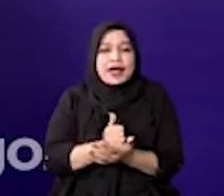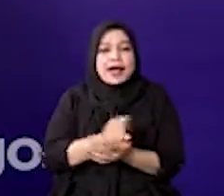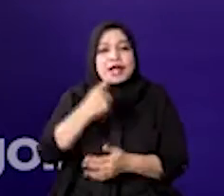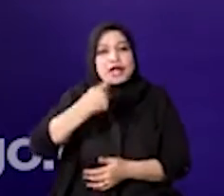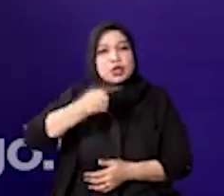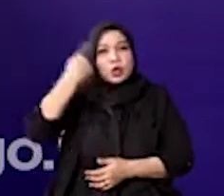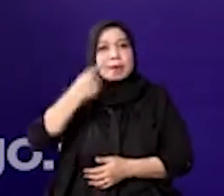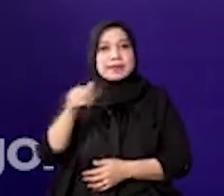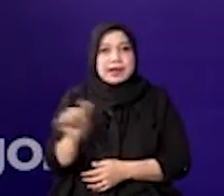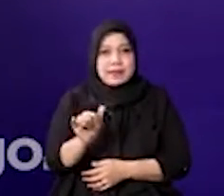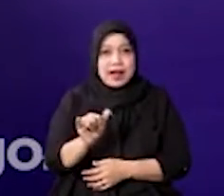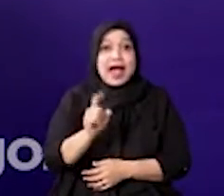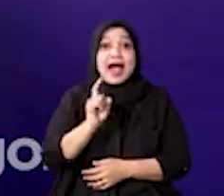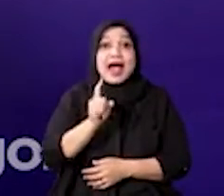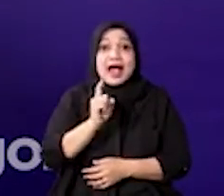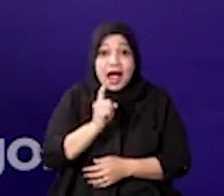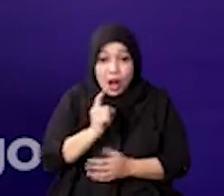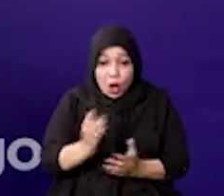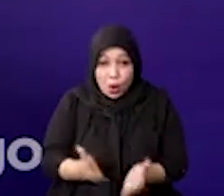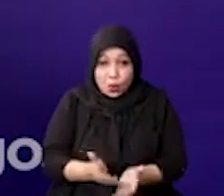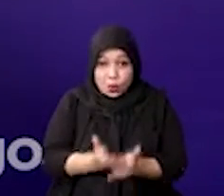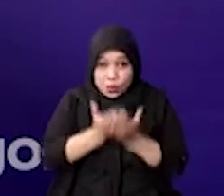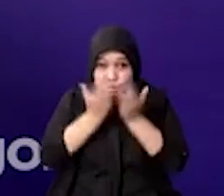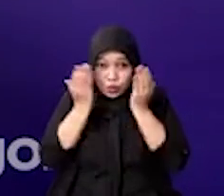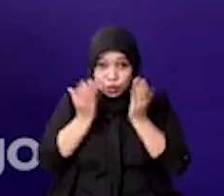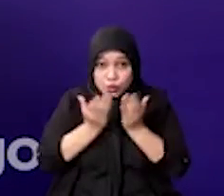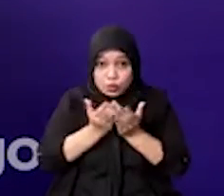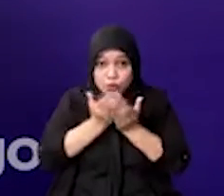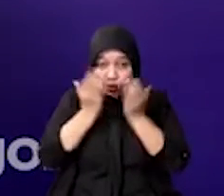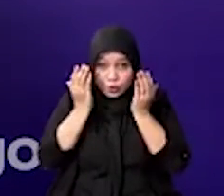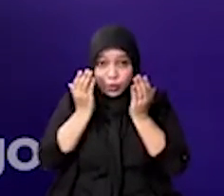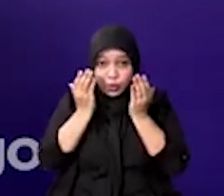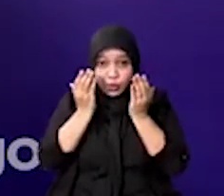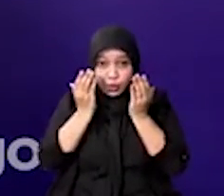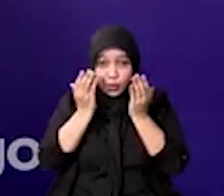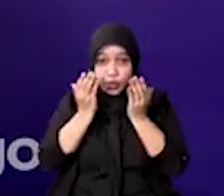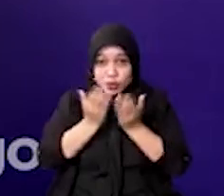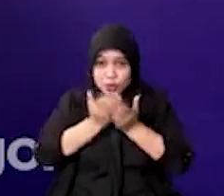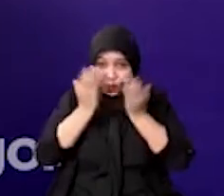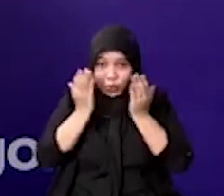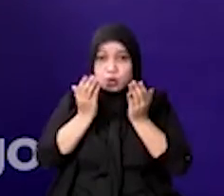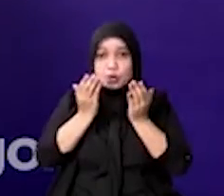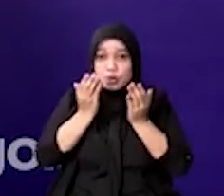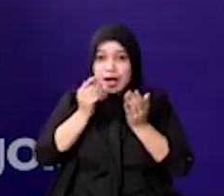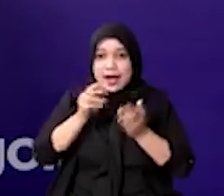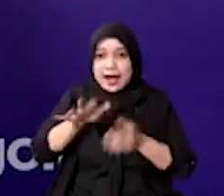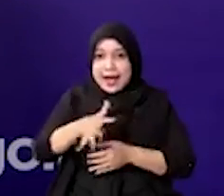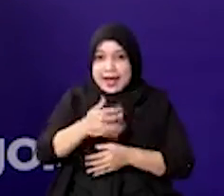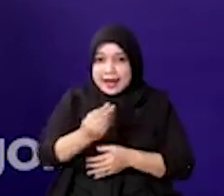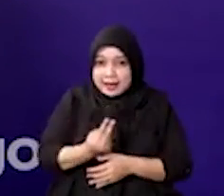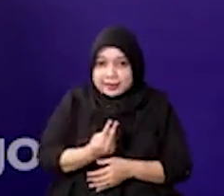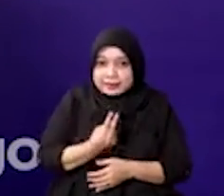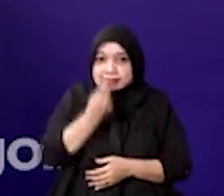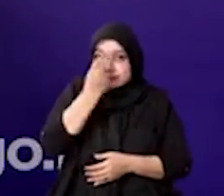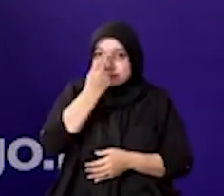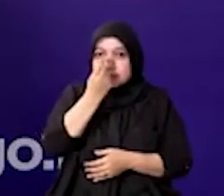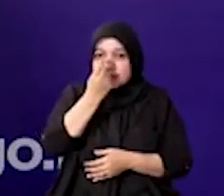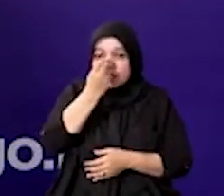sab juga Mbak kalau diambil R udu disunahkan masukkan ke hidung air kemari dikeluarkan lagi